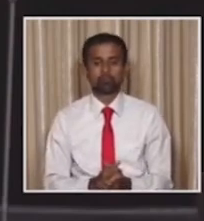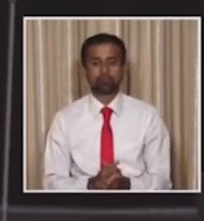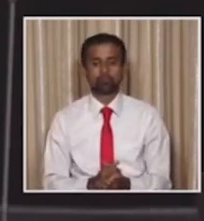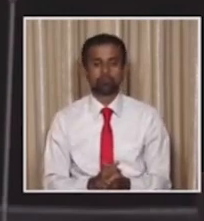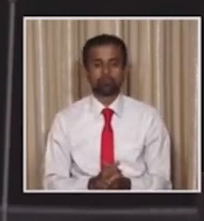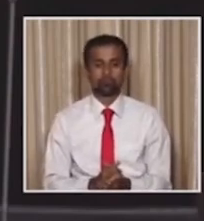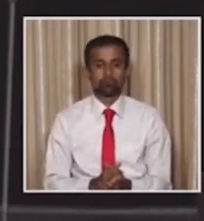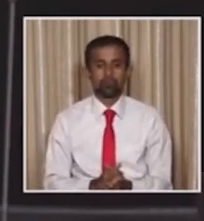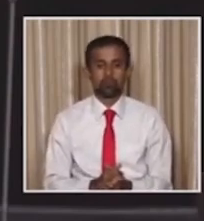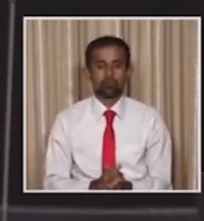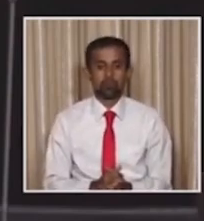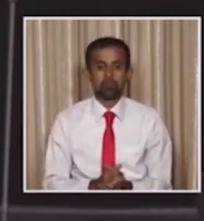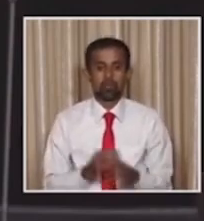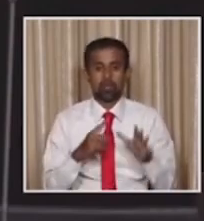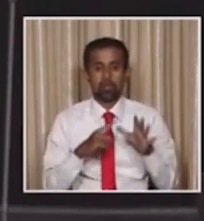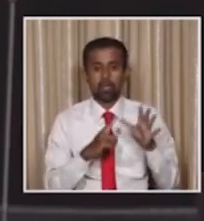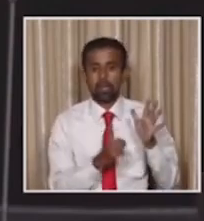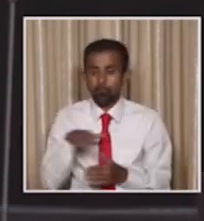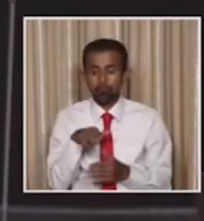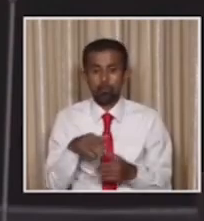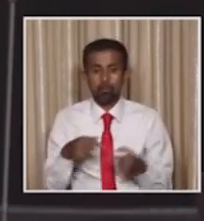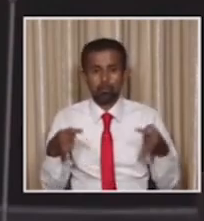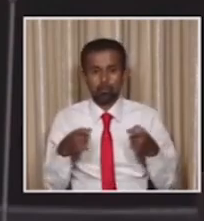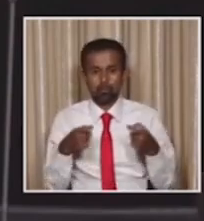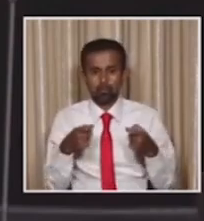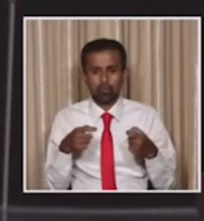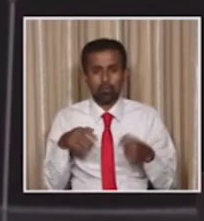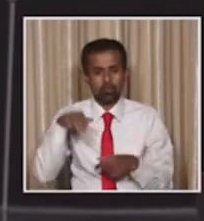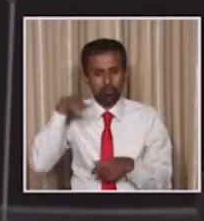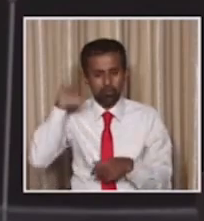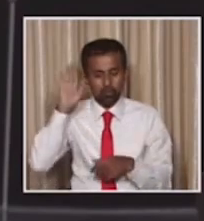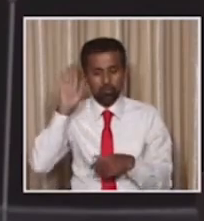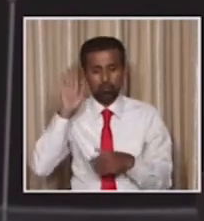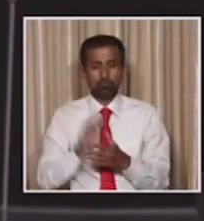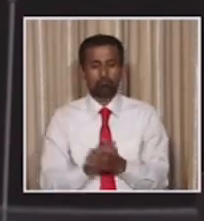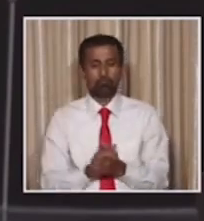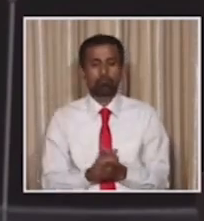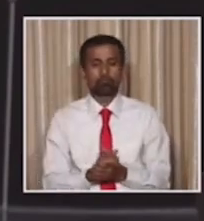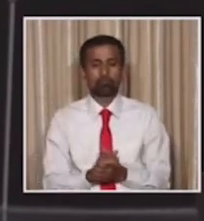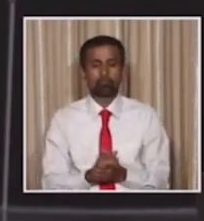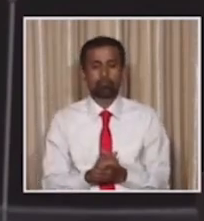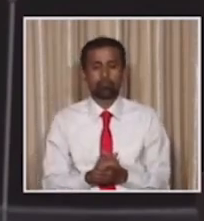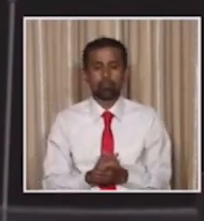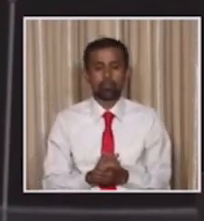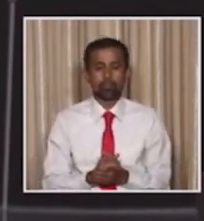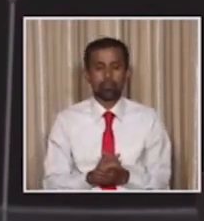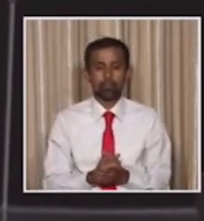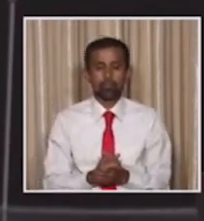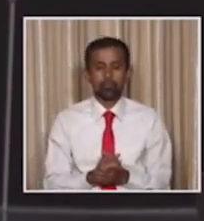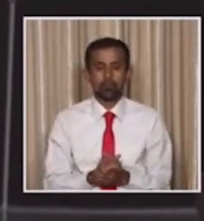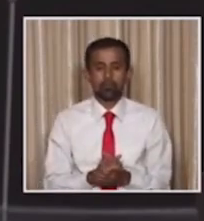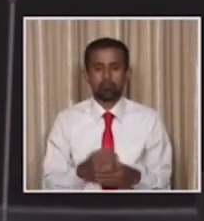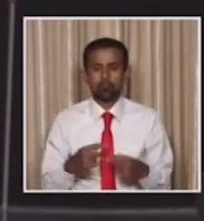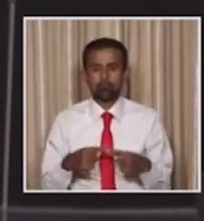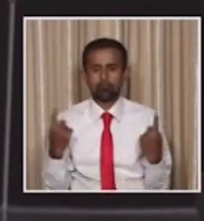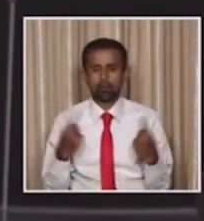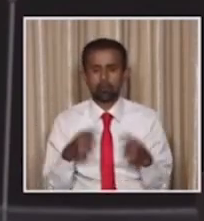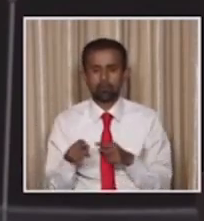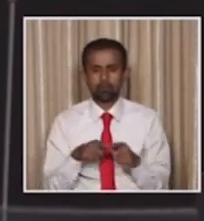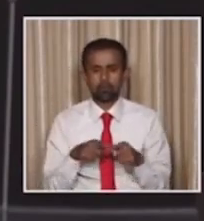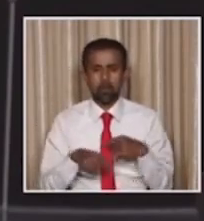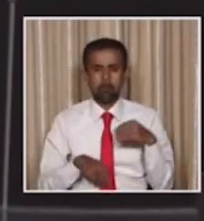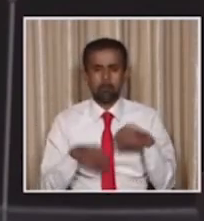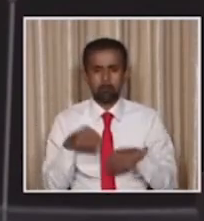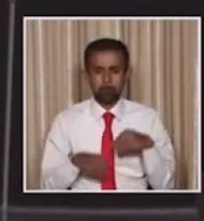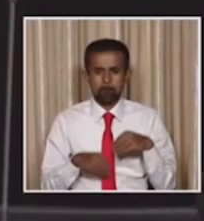என்ற சட்டம் இந்த நாட்டில் இருக்கின்றதா என்பதை நான் தெரிந்து கொள்கின்றேன். ஆகவே இன்று வேறு வழியில் அரசியல் வழியாகவோ அல்லது அரசியல் பழிவாங்கல்